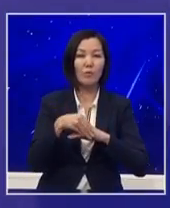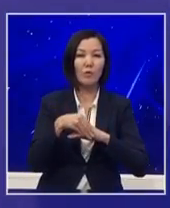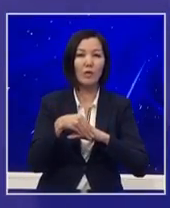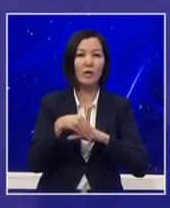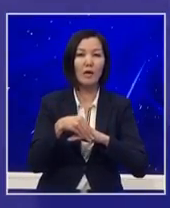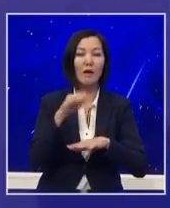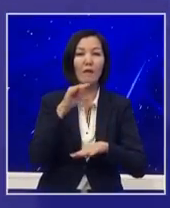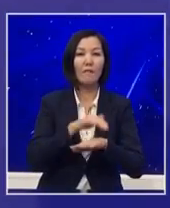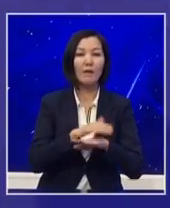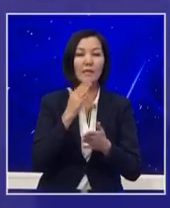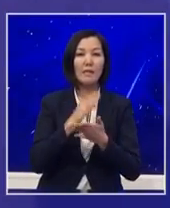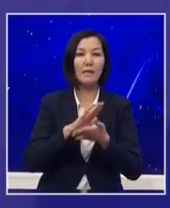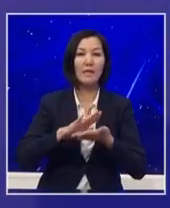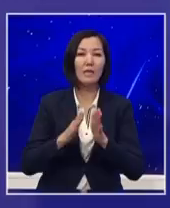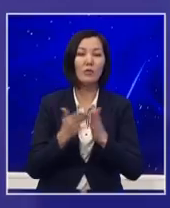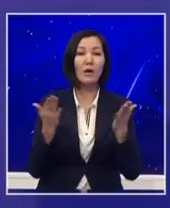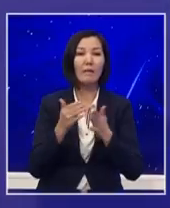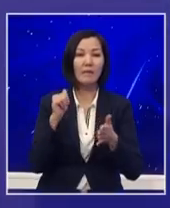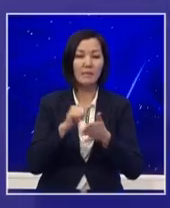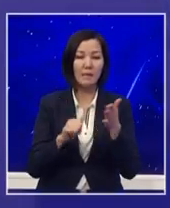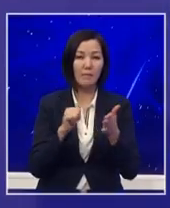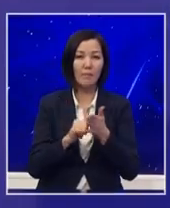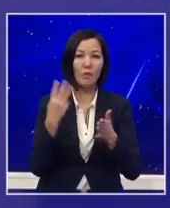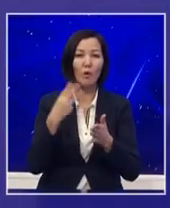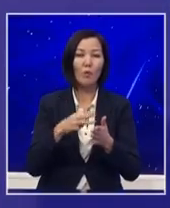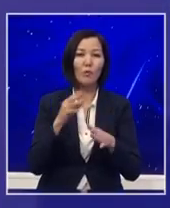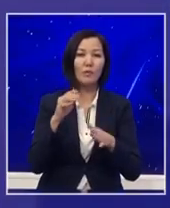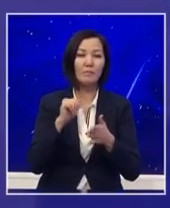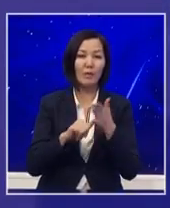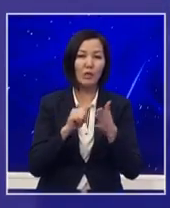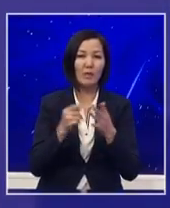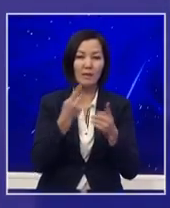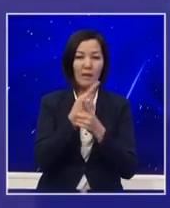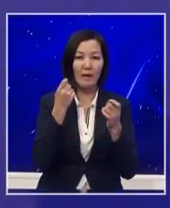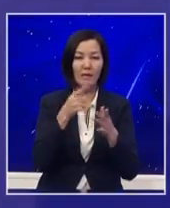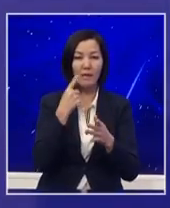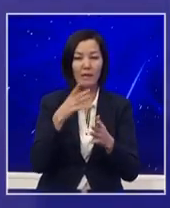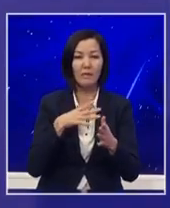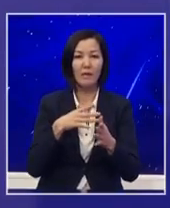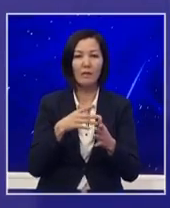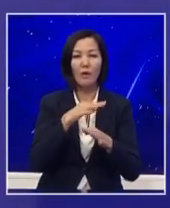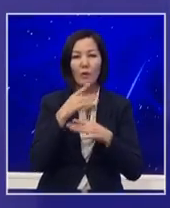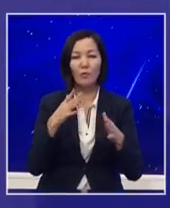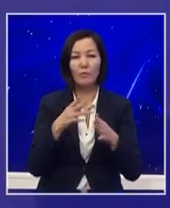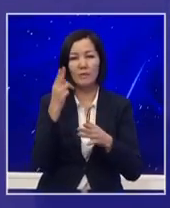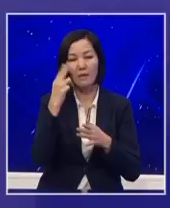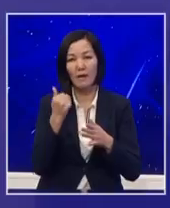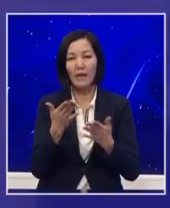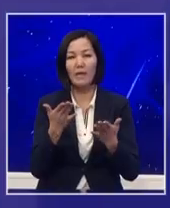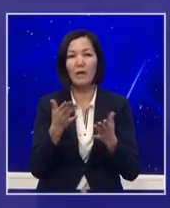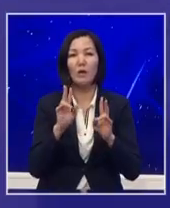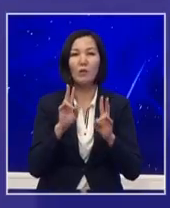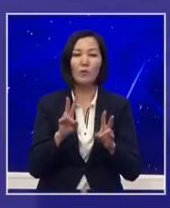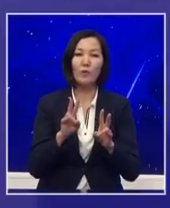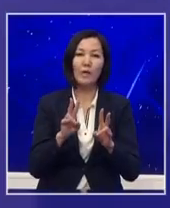итермелеген келіссөздерге не себеп болды? Респонденттер 30-дан астам себепті атаған. Олардың жартысынан көбі солай ыңғайлы. Немесе